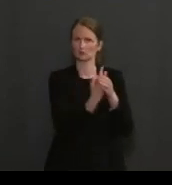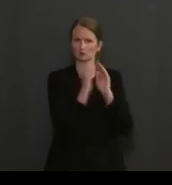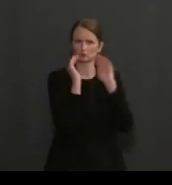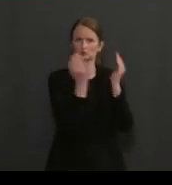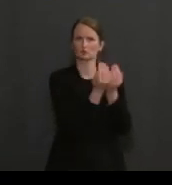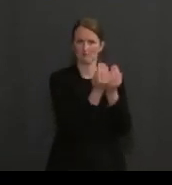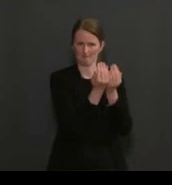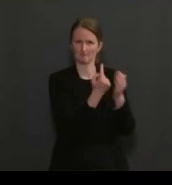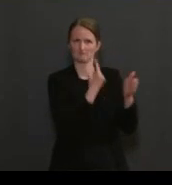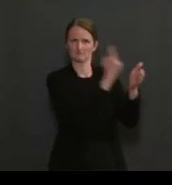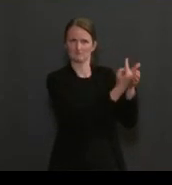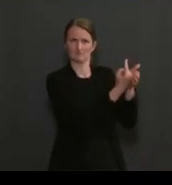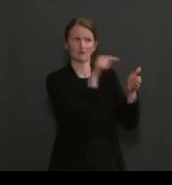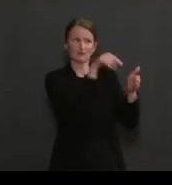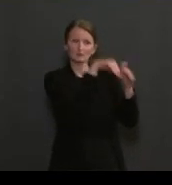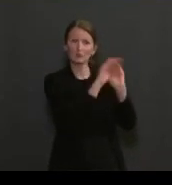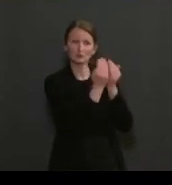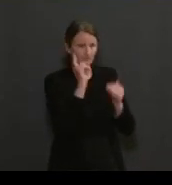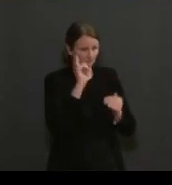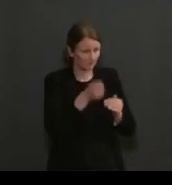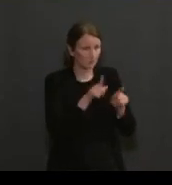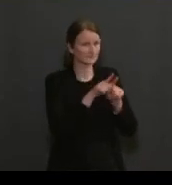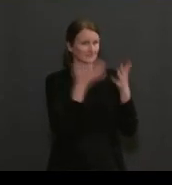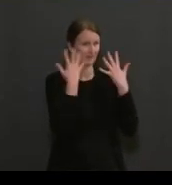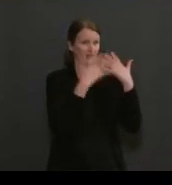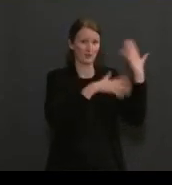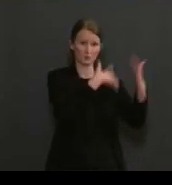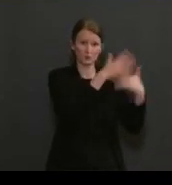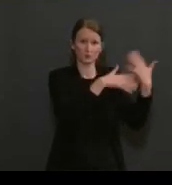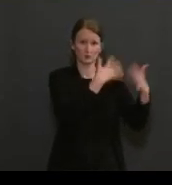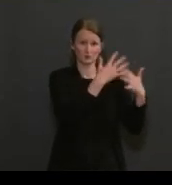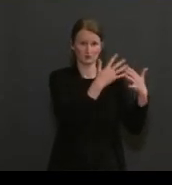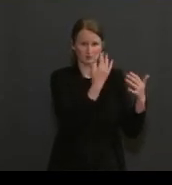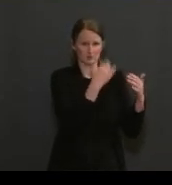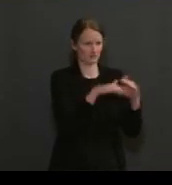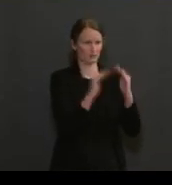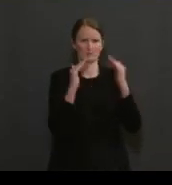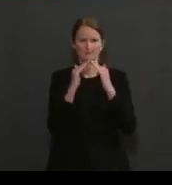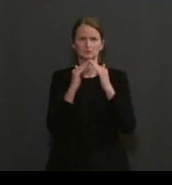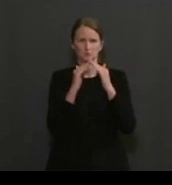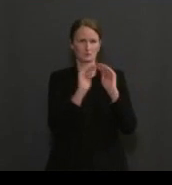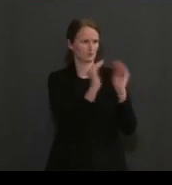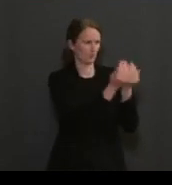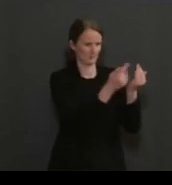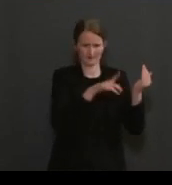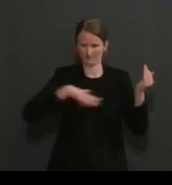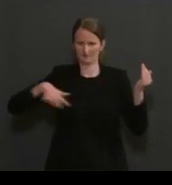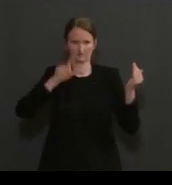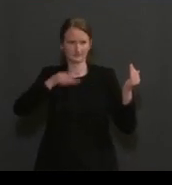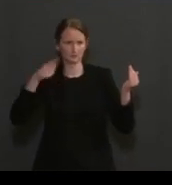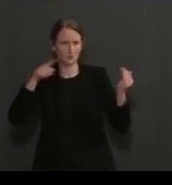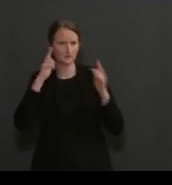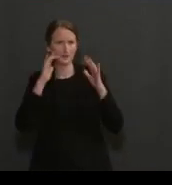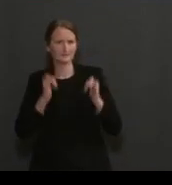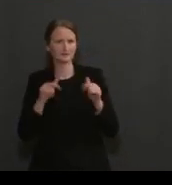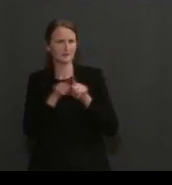puisque d'autres personnes y sont présentes si c'est une famille? Eh bien, on va demander à la personne d'essayer de s'isoler dans une chambre, si c'est